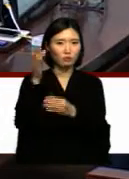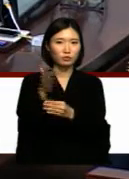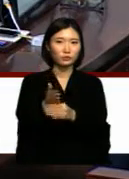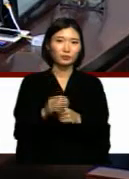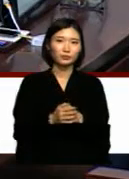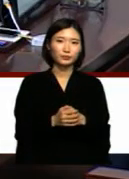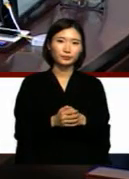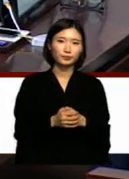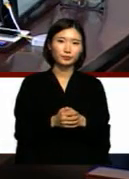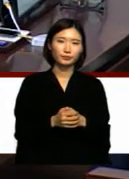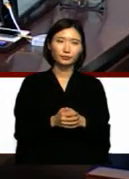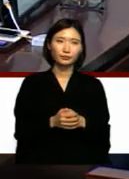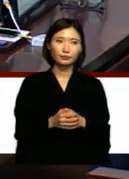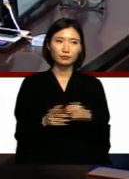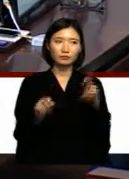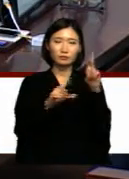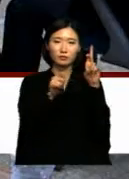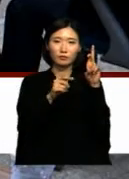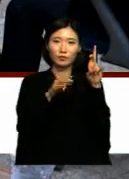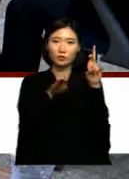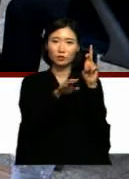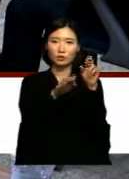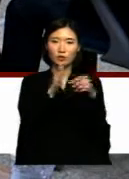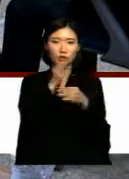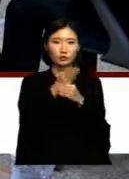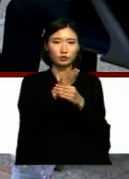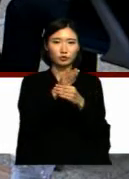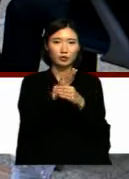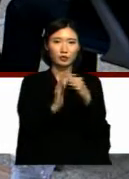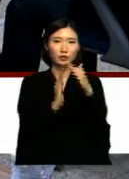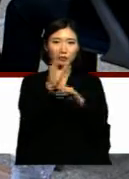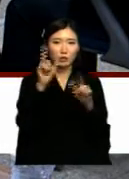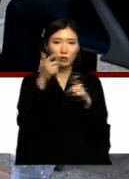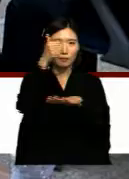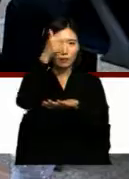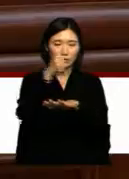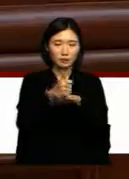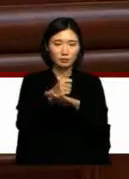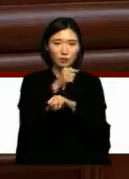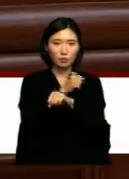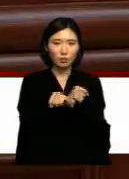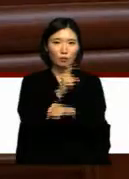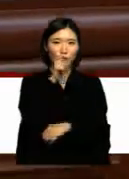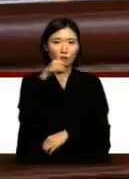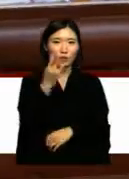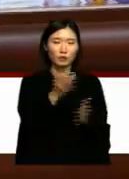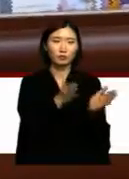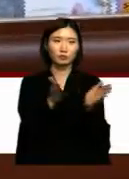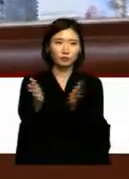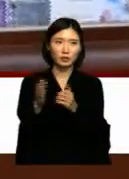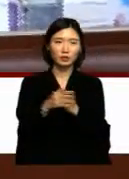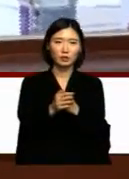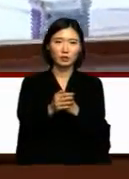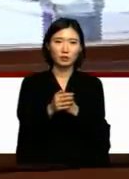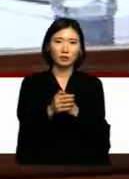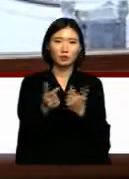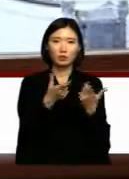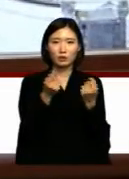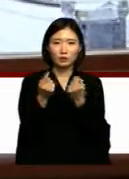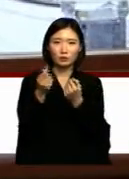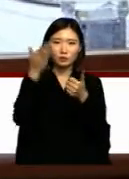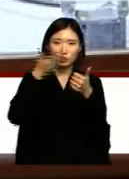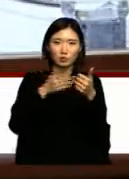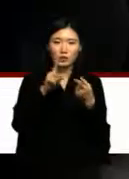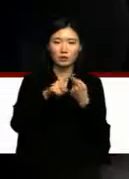있고요. 12월 중순을 넘어가지 않을 겁니다. 마지막 최종 용역 보고회를 준비하면서 이런 요구들에